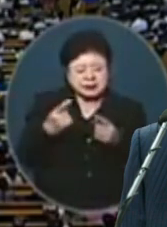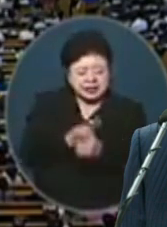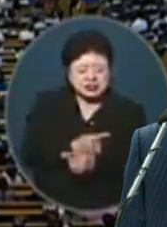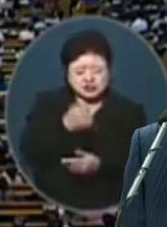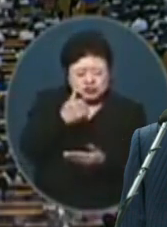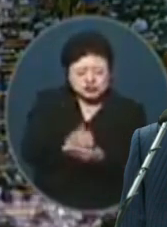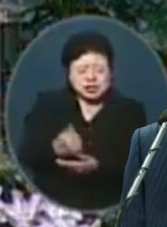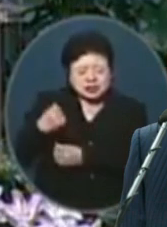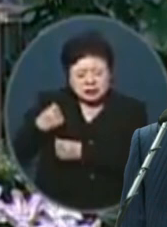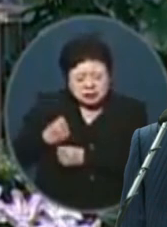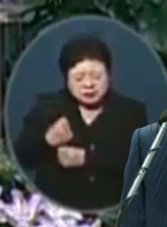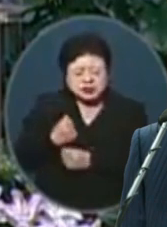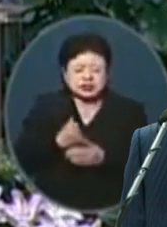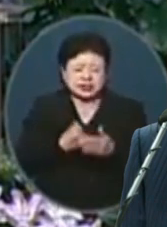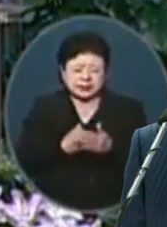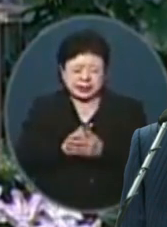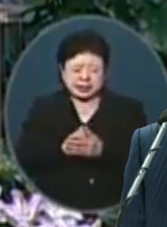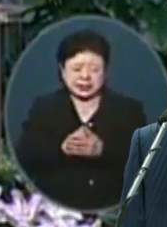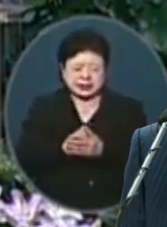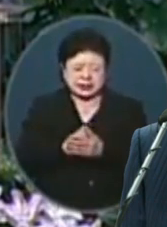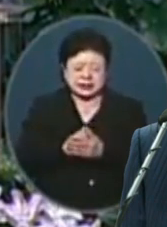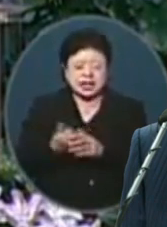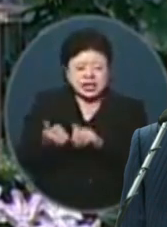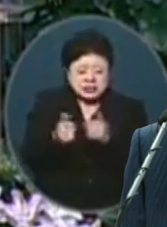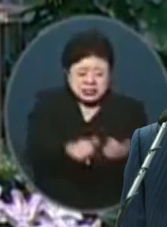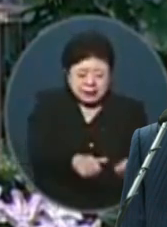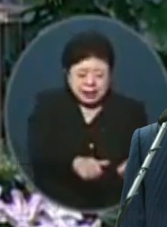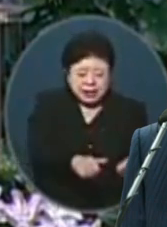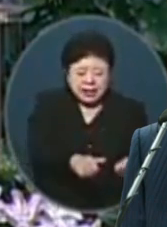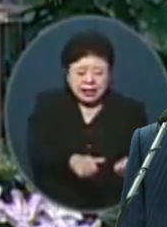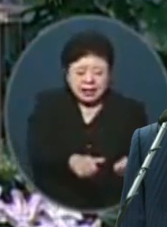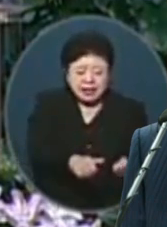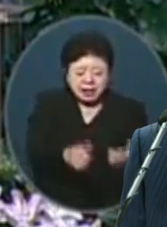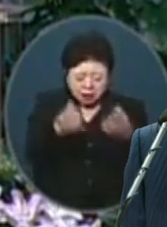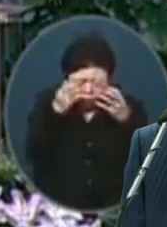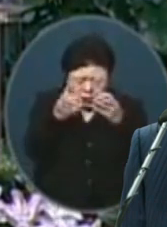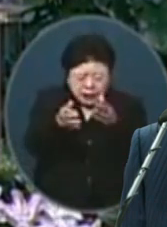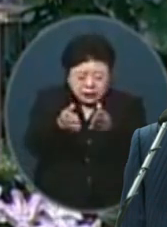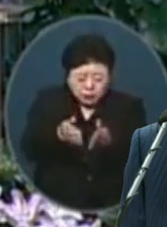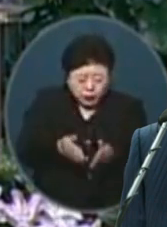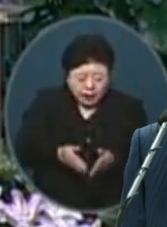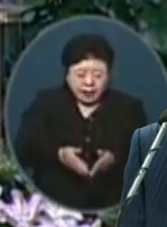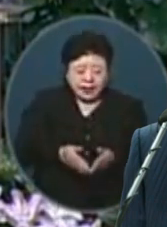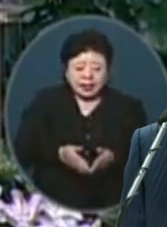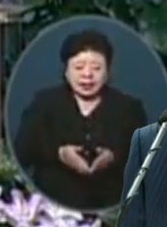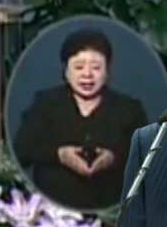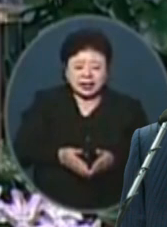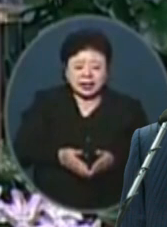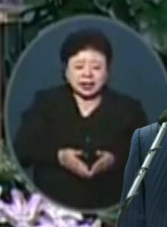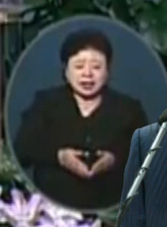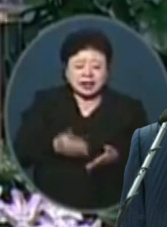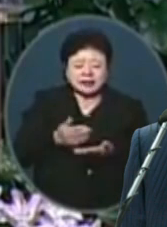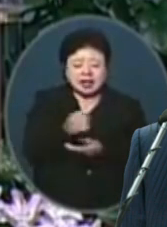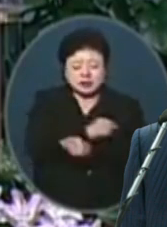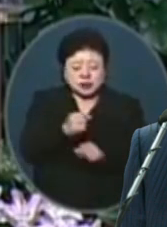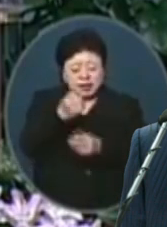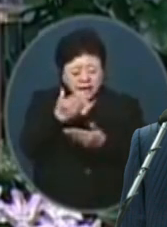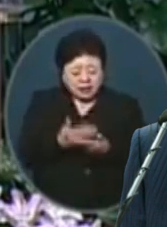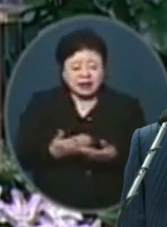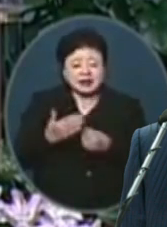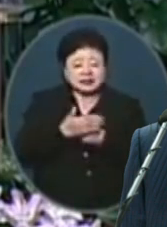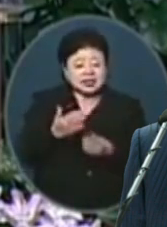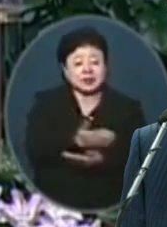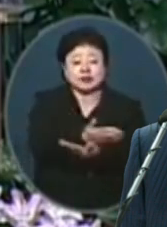죄를 짊어지심으로 말미암아 사망의 고난을 통해 대속의 은혜를